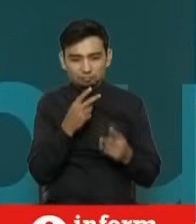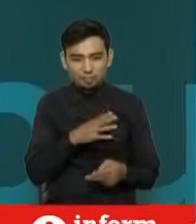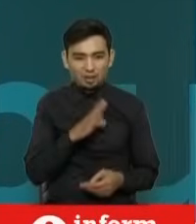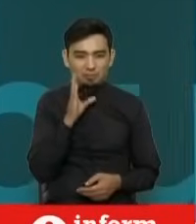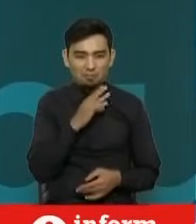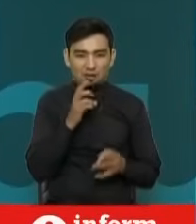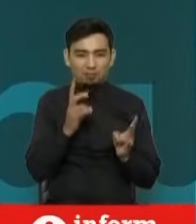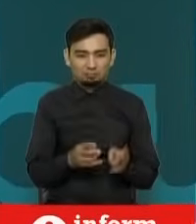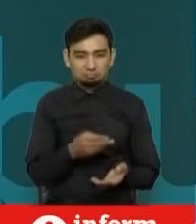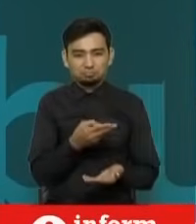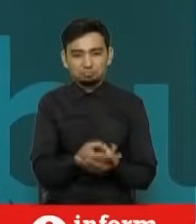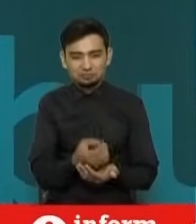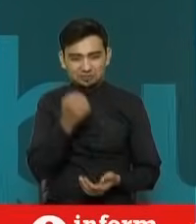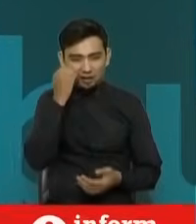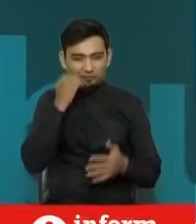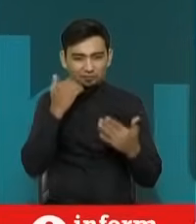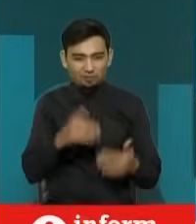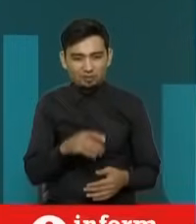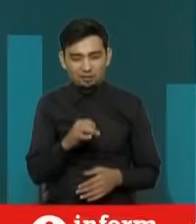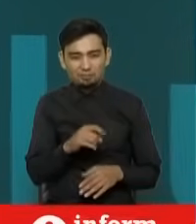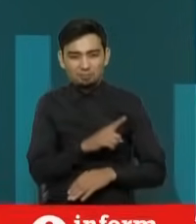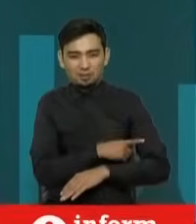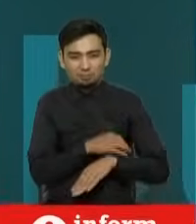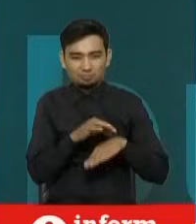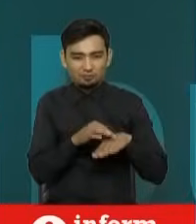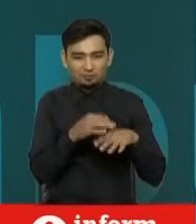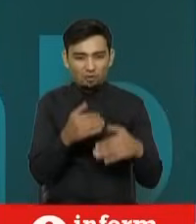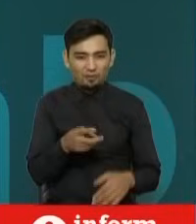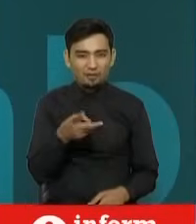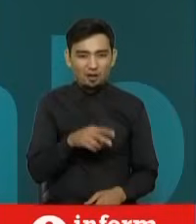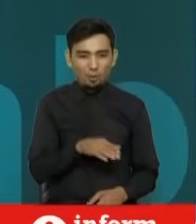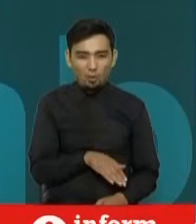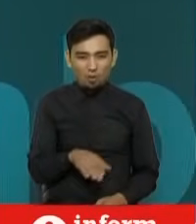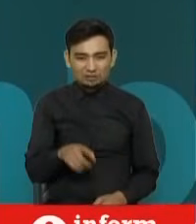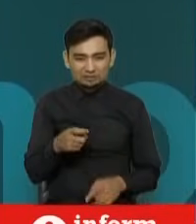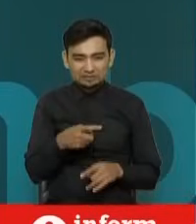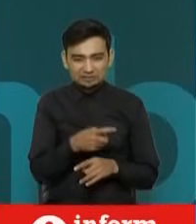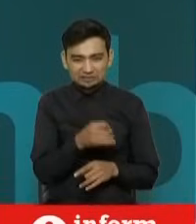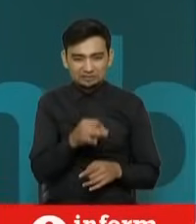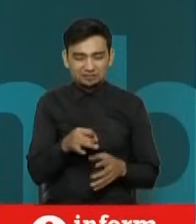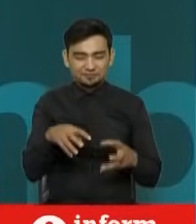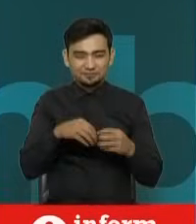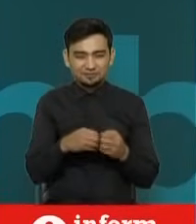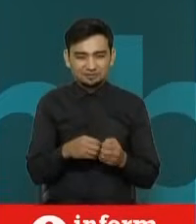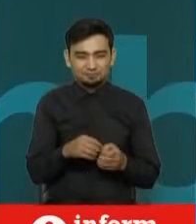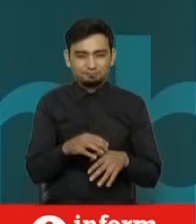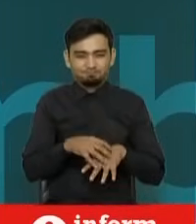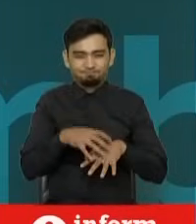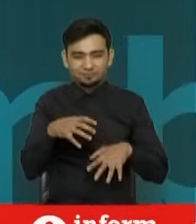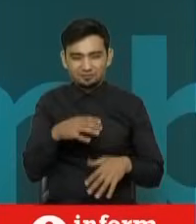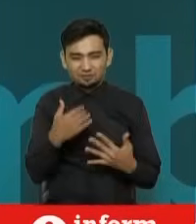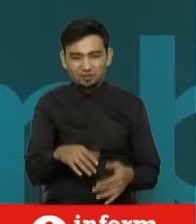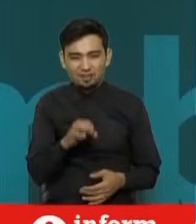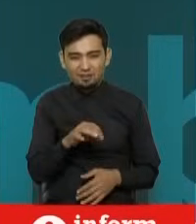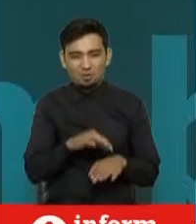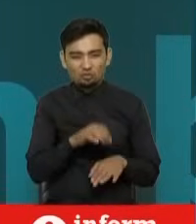төсек тартып қарт кісіні еріктілер ауруханаға жеткізген. Сөйтсе, екі аяғы құрттап денесі іріңдеп кеткен. Дәрігерлер науқастың